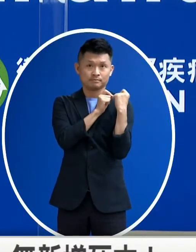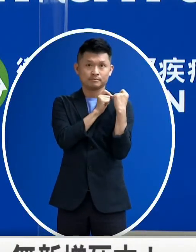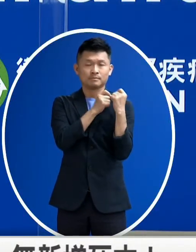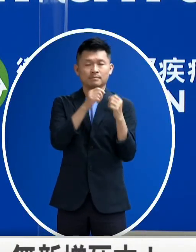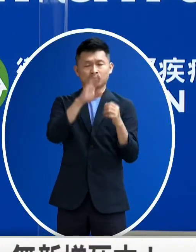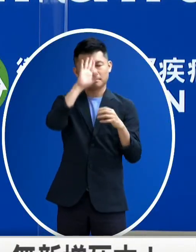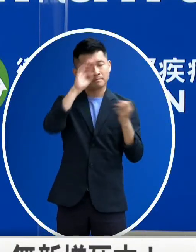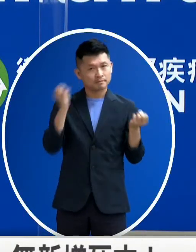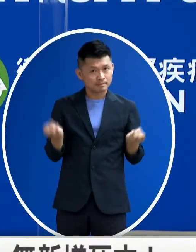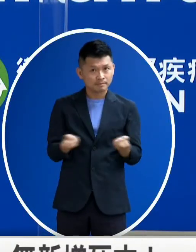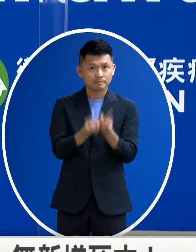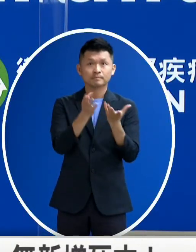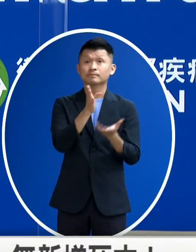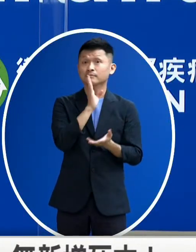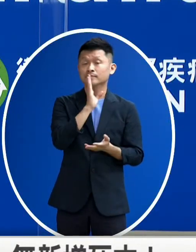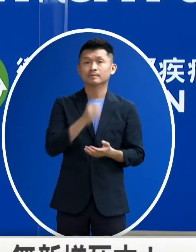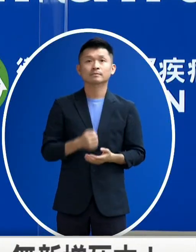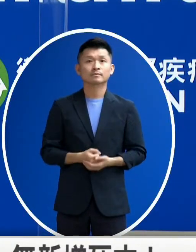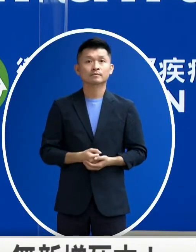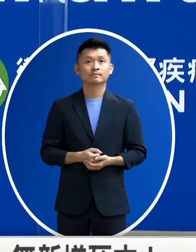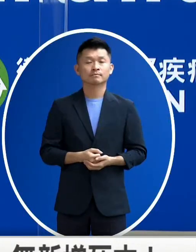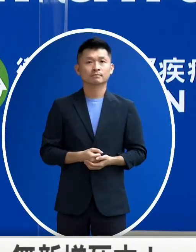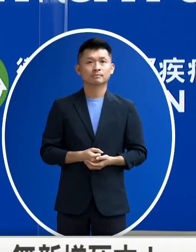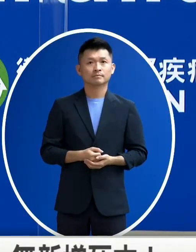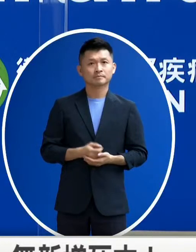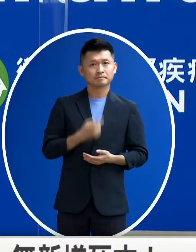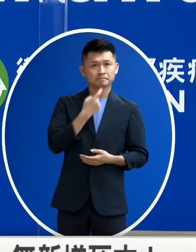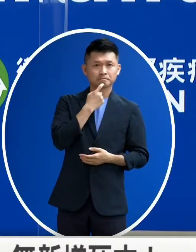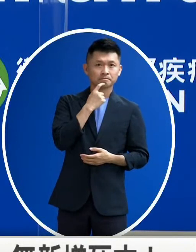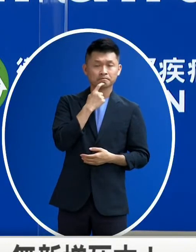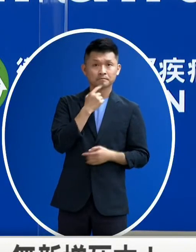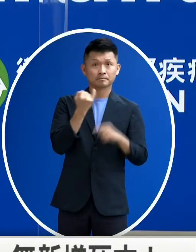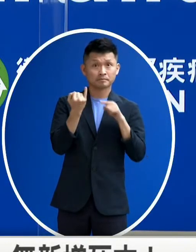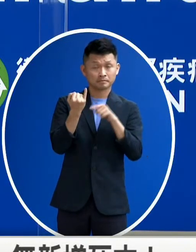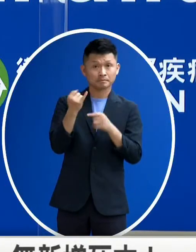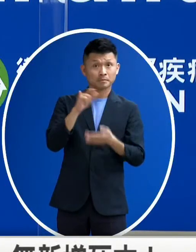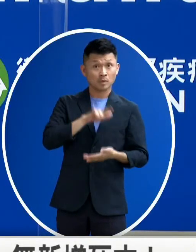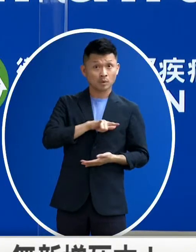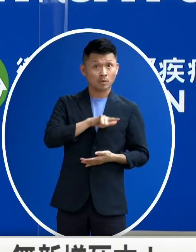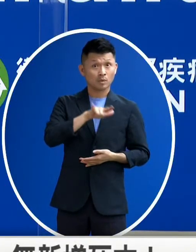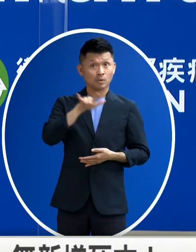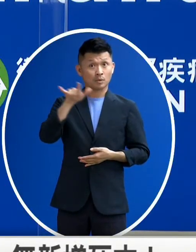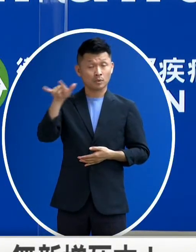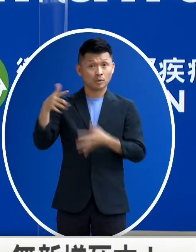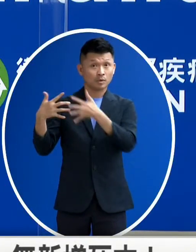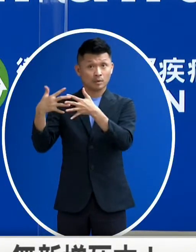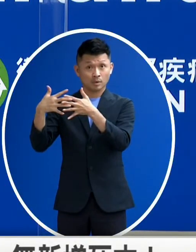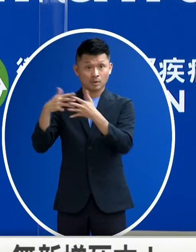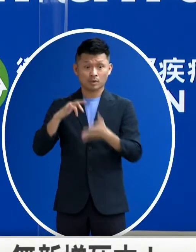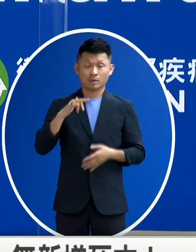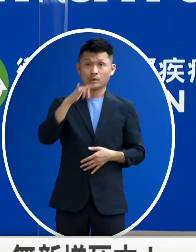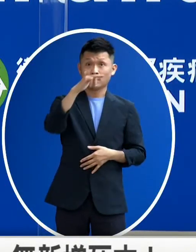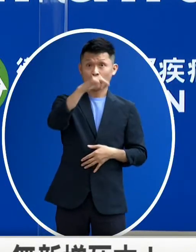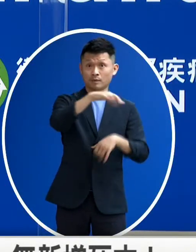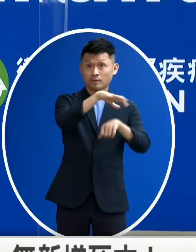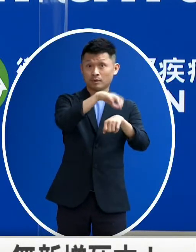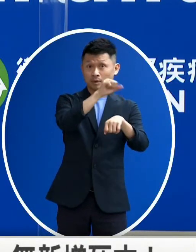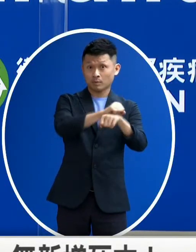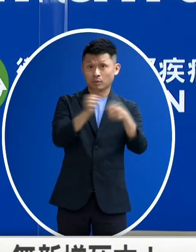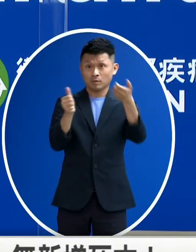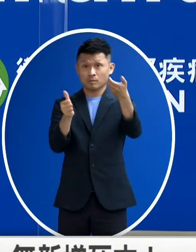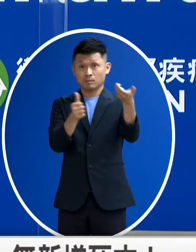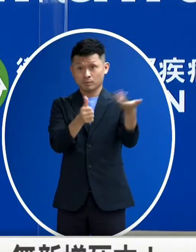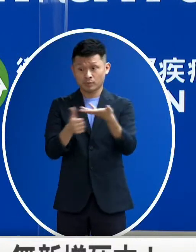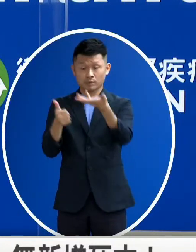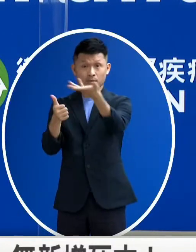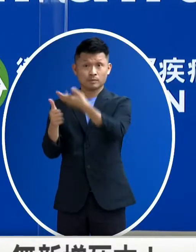刚发病了那到底他是在非安哥拉治还是在非新加坡期间被 被这个传染，那目